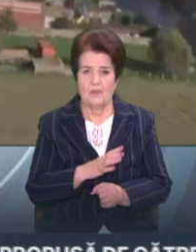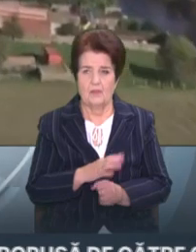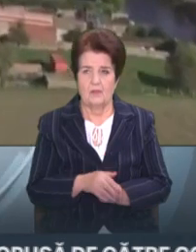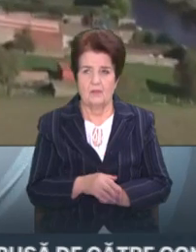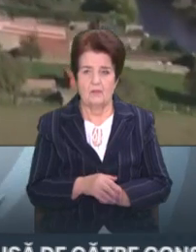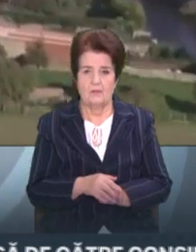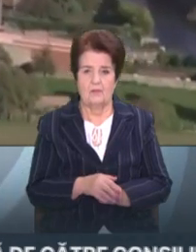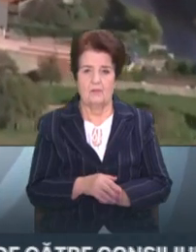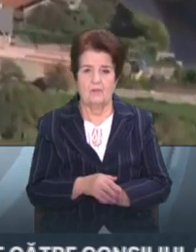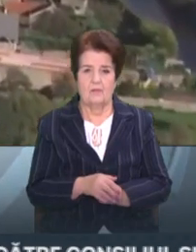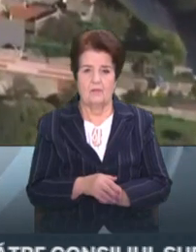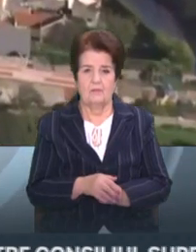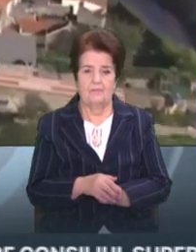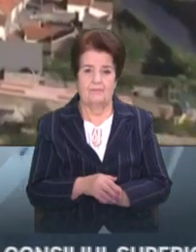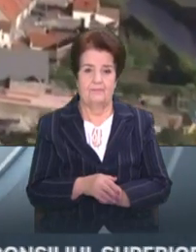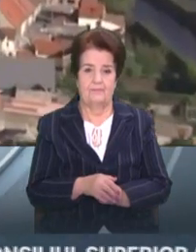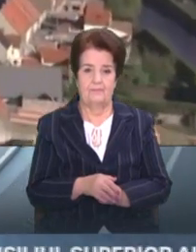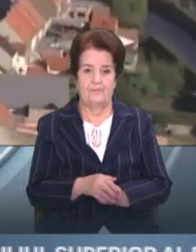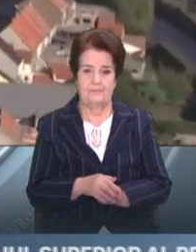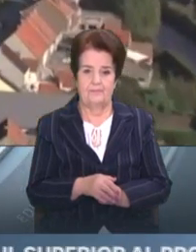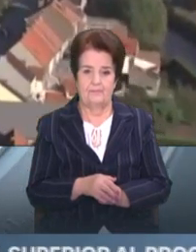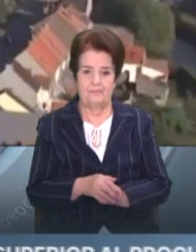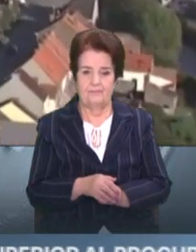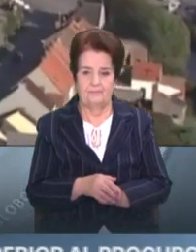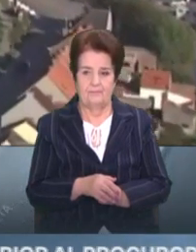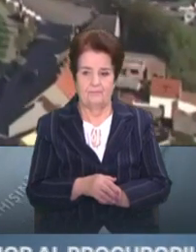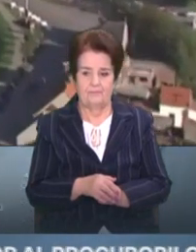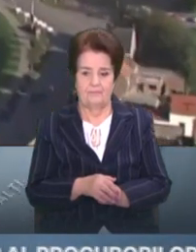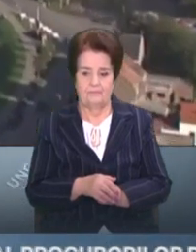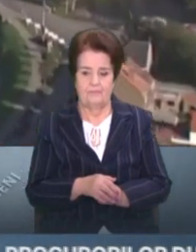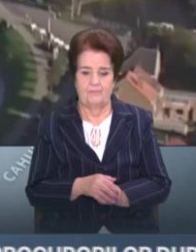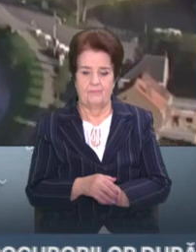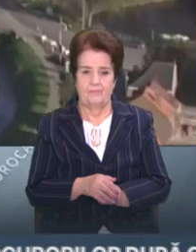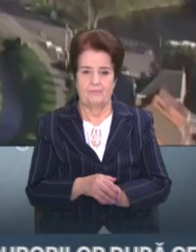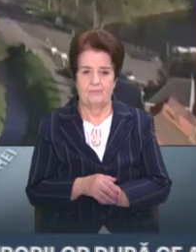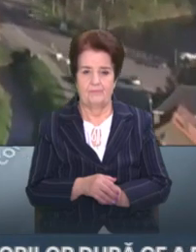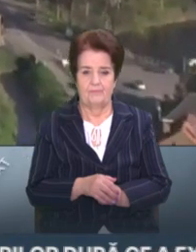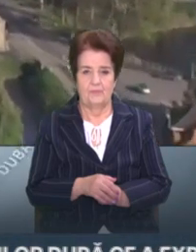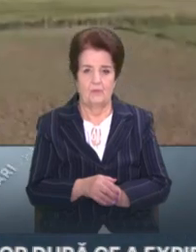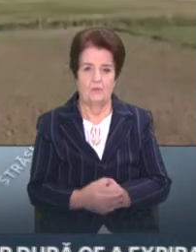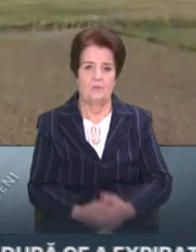privește compensațiile care se vor aloca, tipul de energie și mărimea acestora.